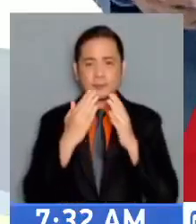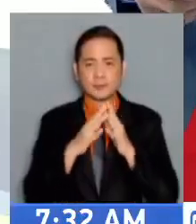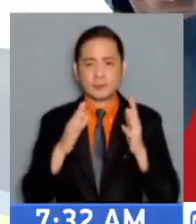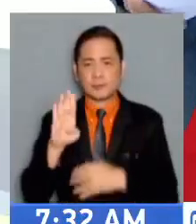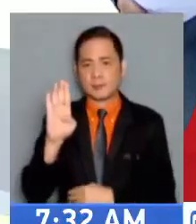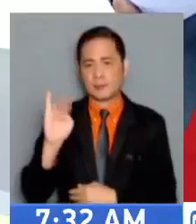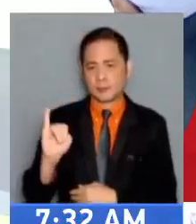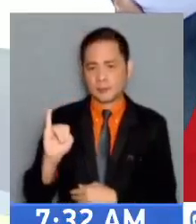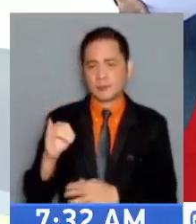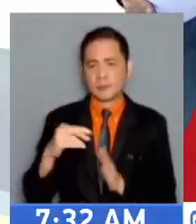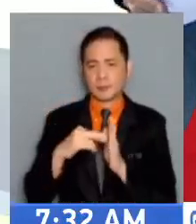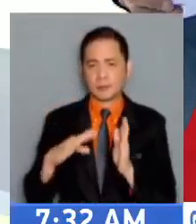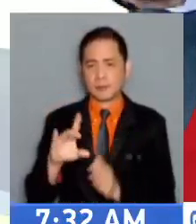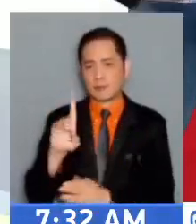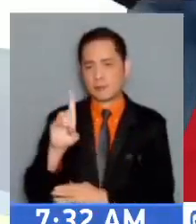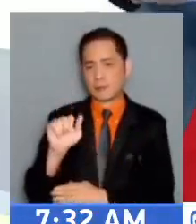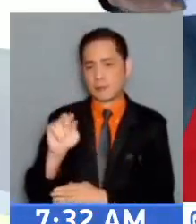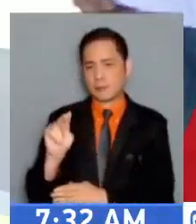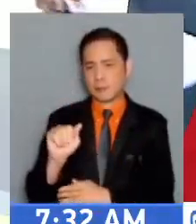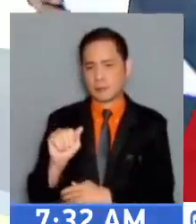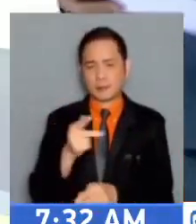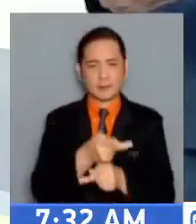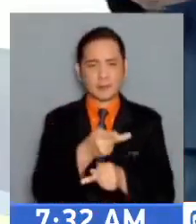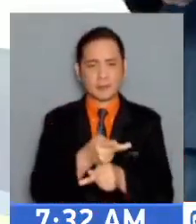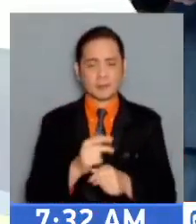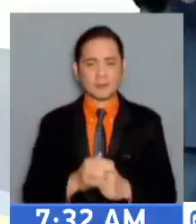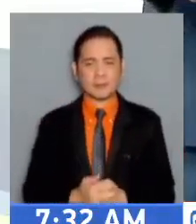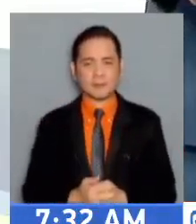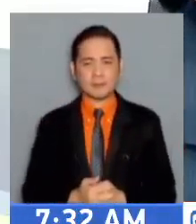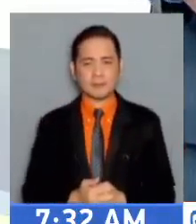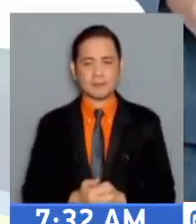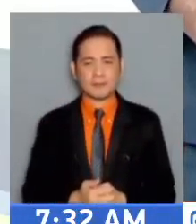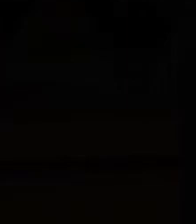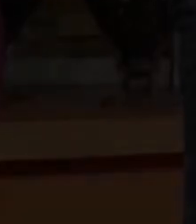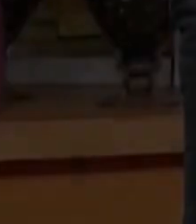Ingat. Thank you and good morning po, Egan.